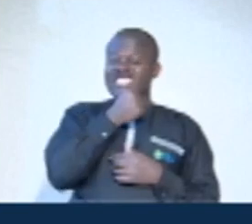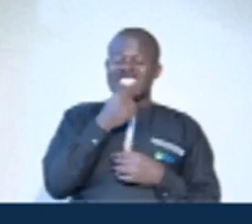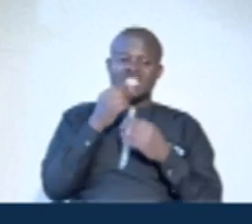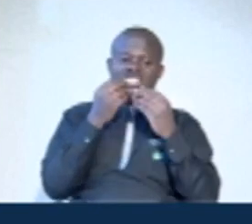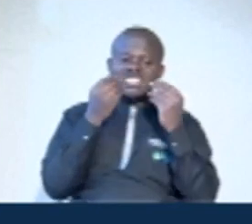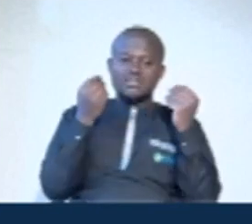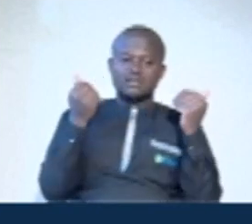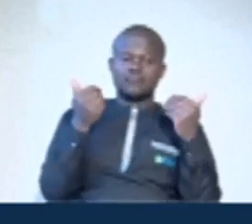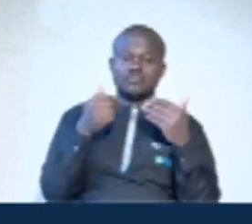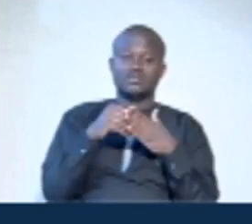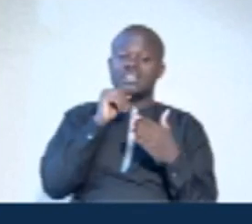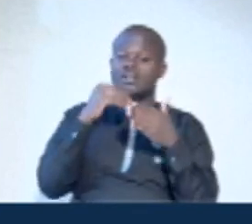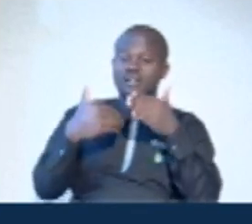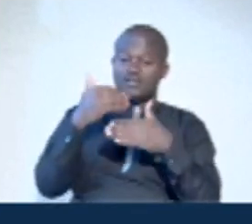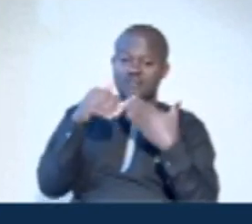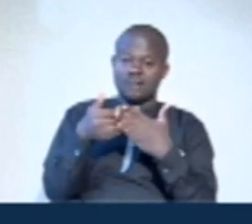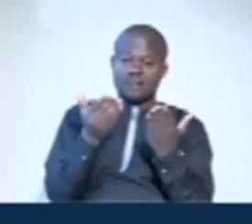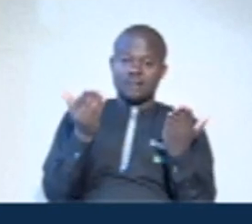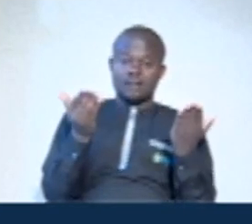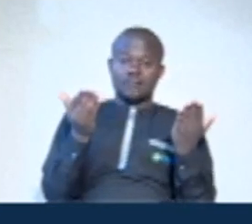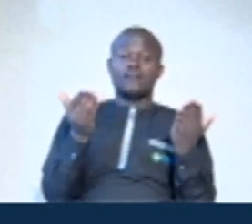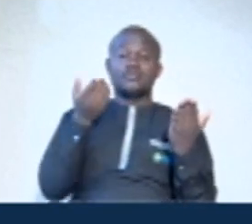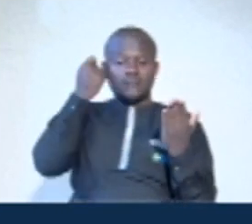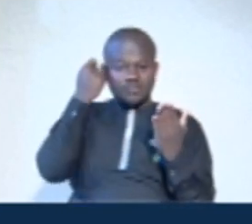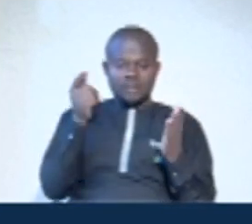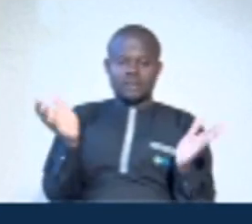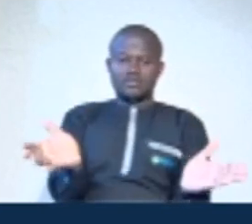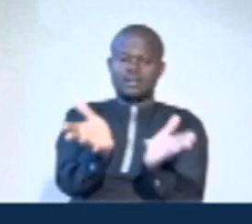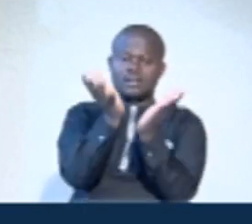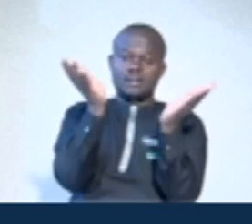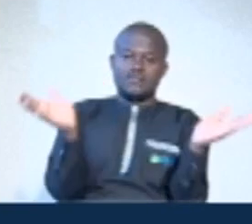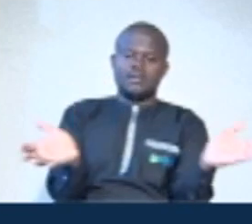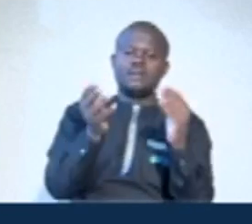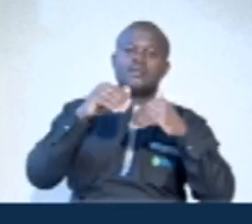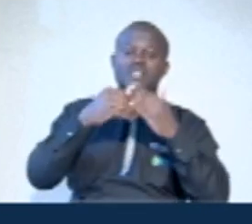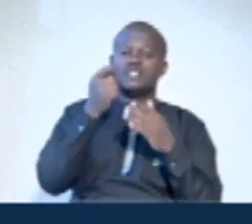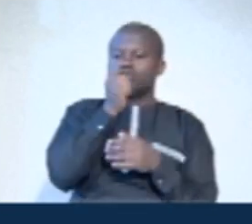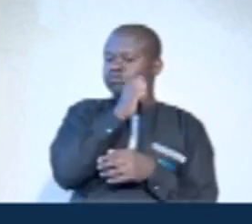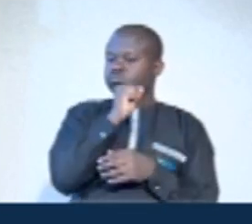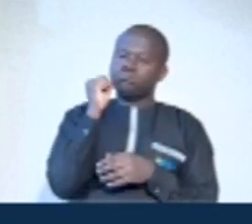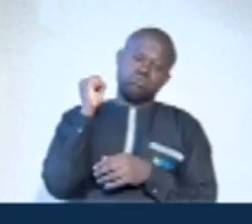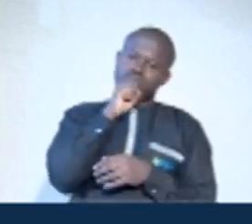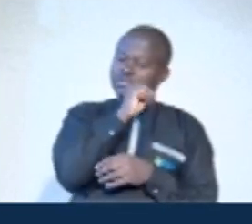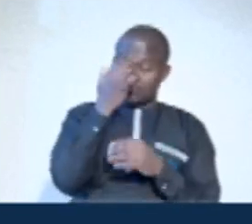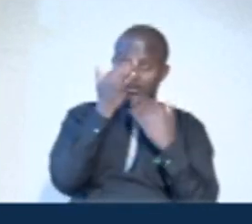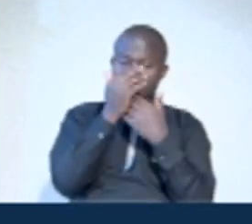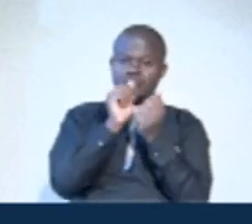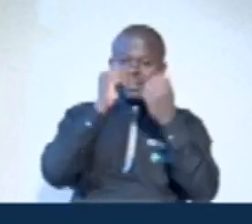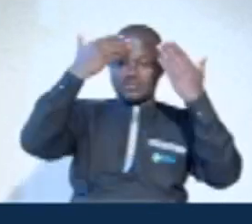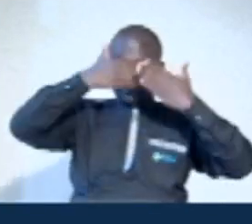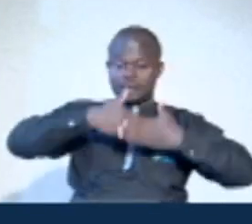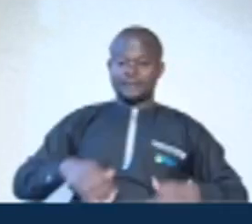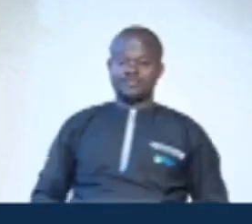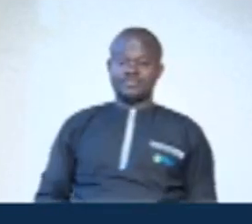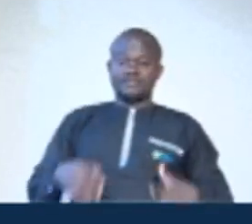amenyo ategerana. Urero namushishikariza yuko yazaza yiborosa mu gitondo na nimugoroba. Ikindi cya